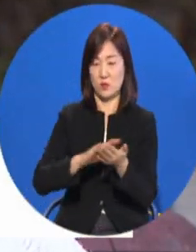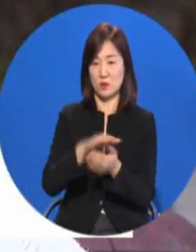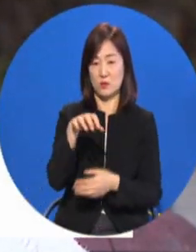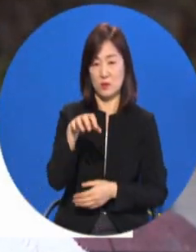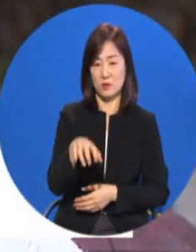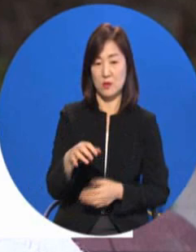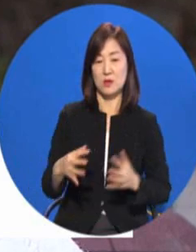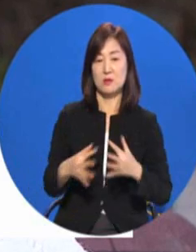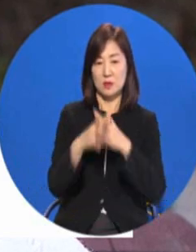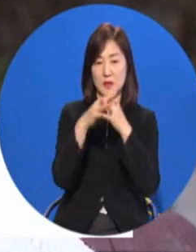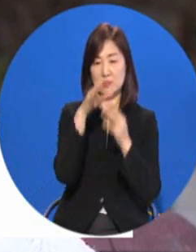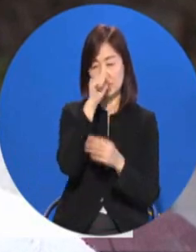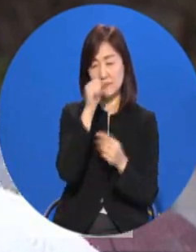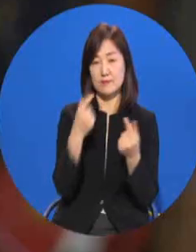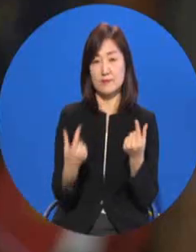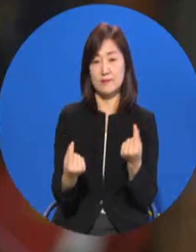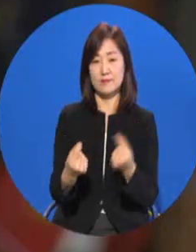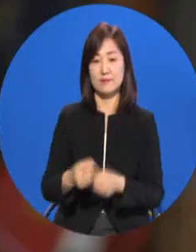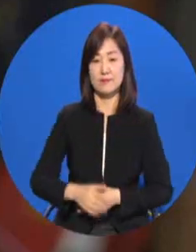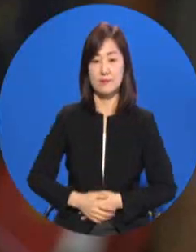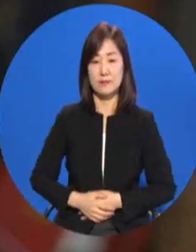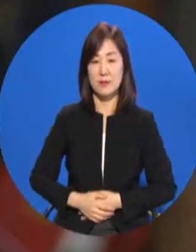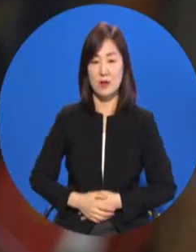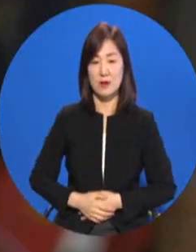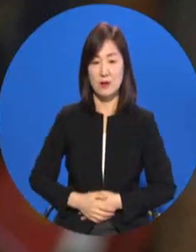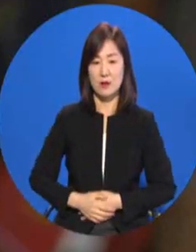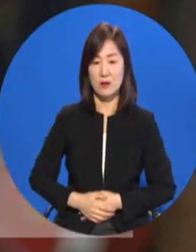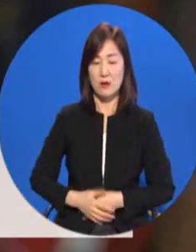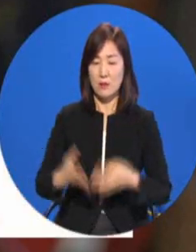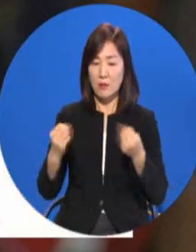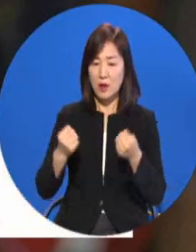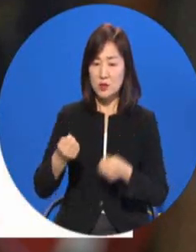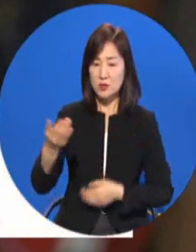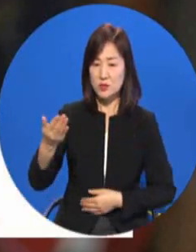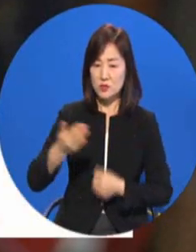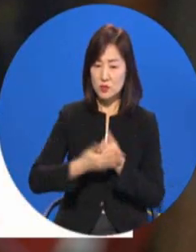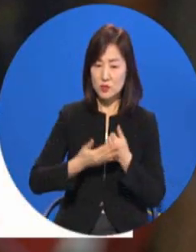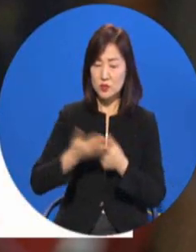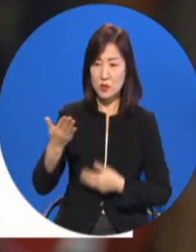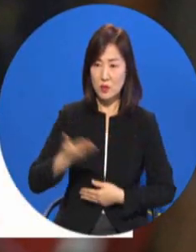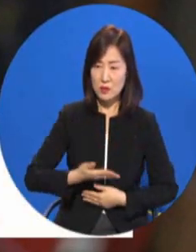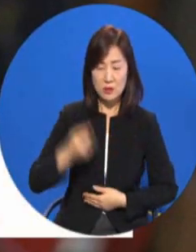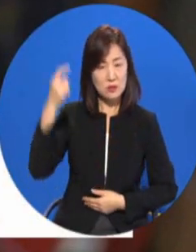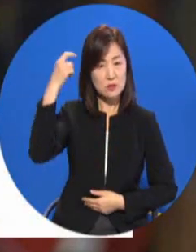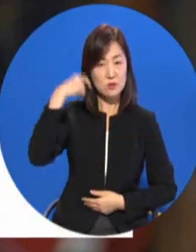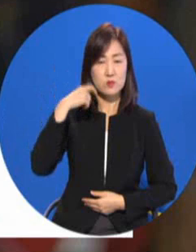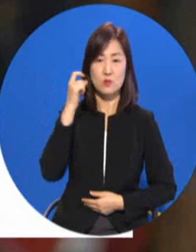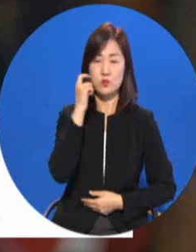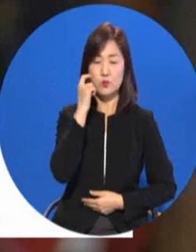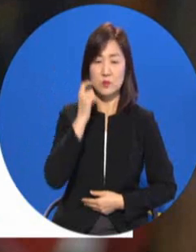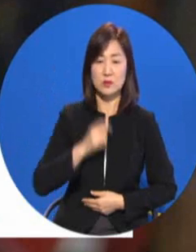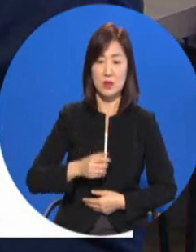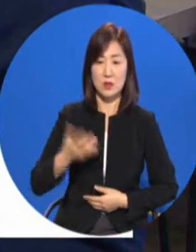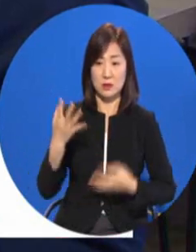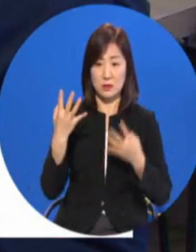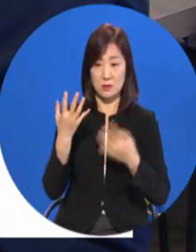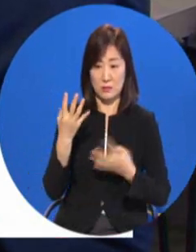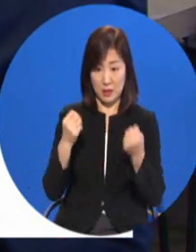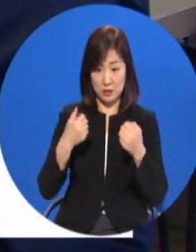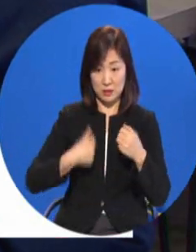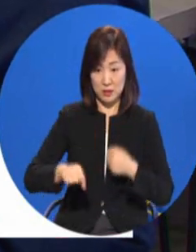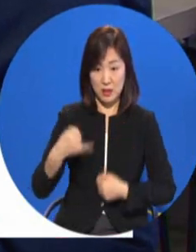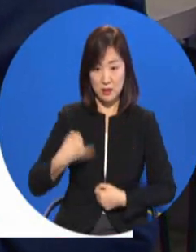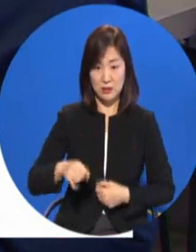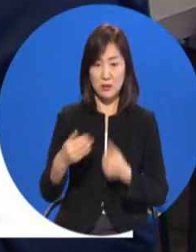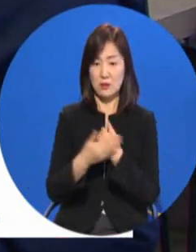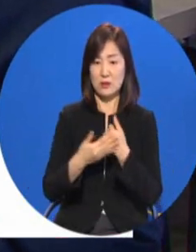터져 성을 좀 해주셨으면 좋겠구요 많이 준다고 하는 것 같은데 p 부르게 맞지는 않는 것 같아요 다 잔 혜택이 라는게 로고